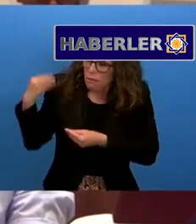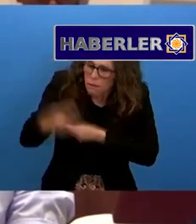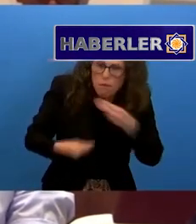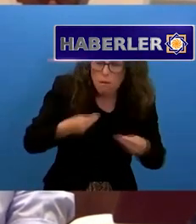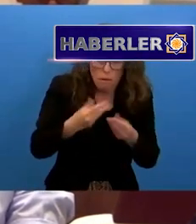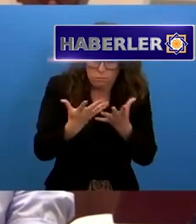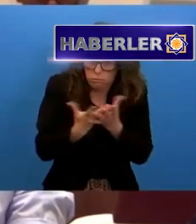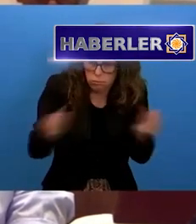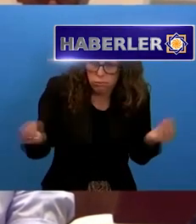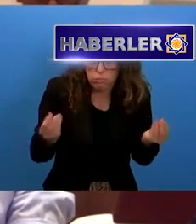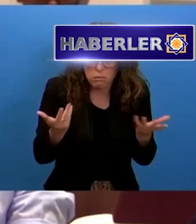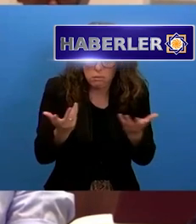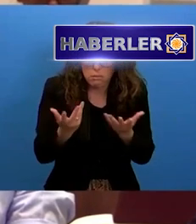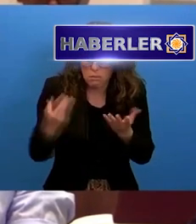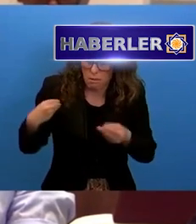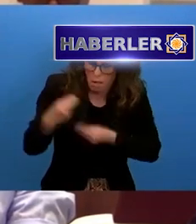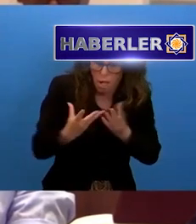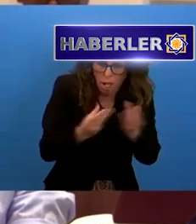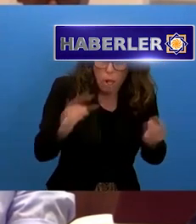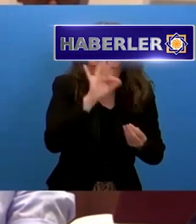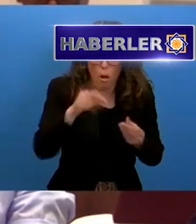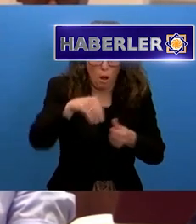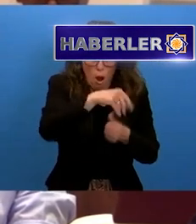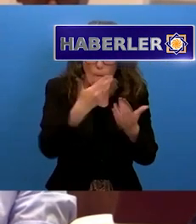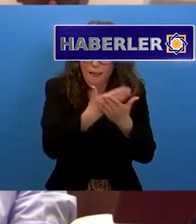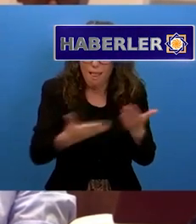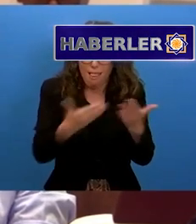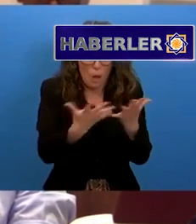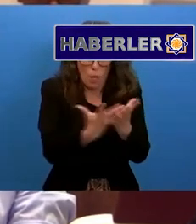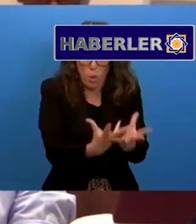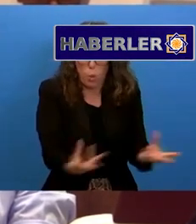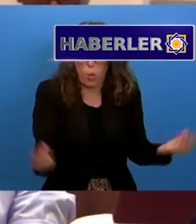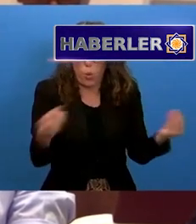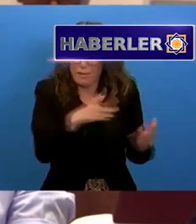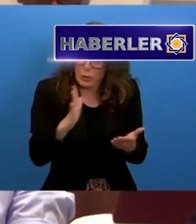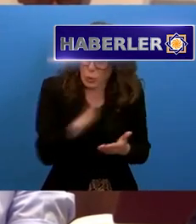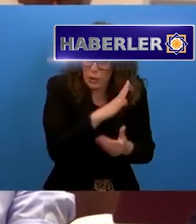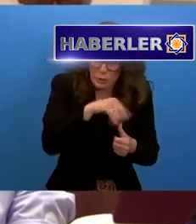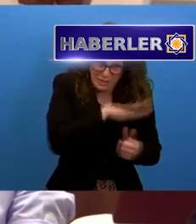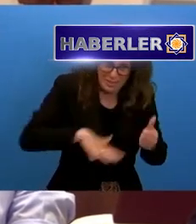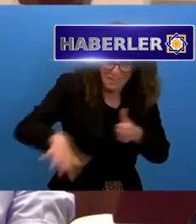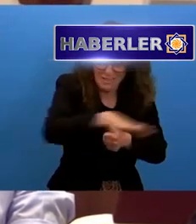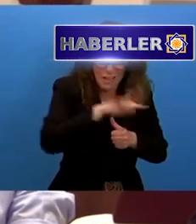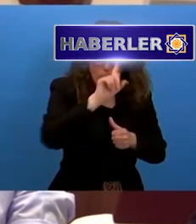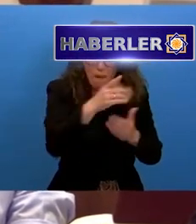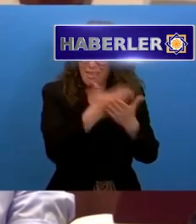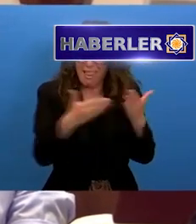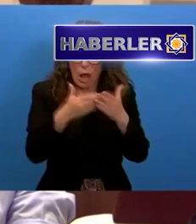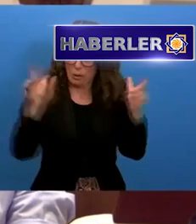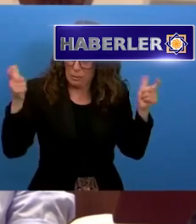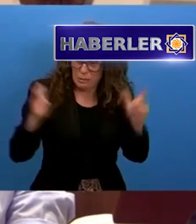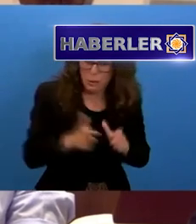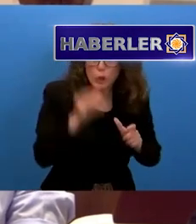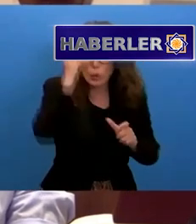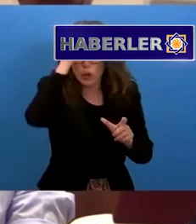Devlet Başkanı Lidya Margosyan şunu vurguladı. Avrupa Parlamentosu'nun Haziran 1987'de kabul ettiği